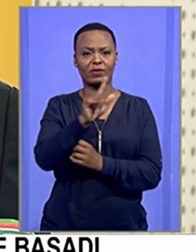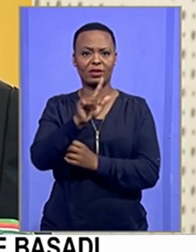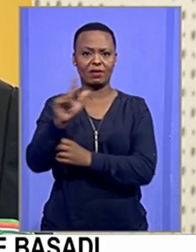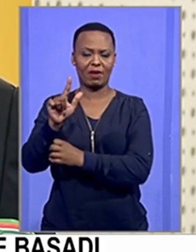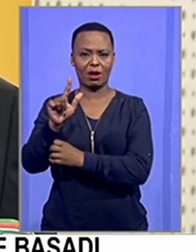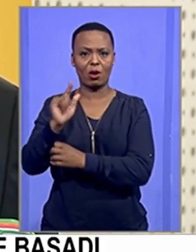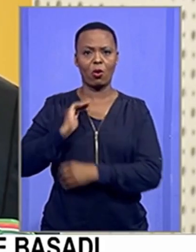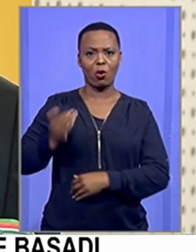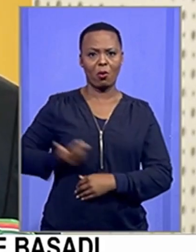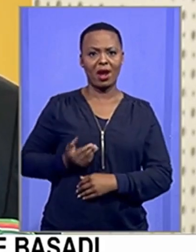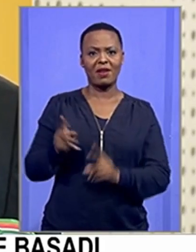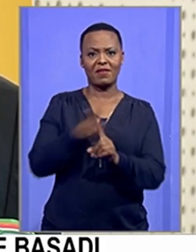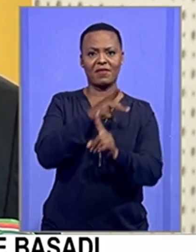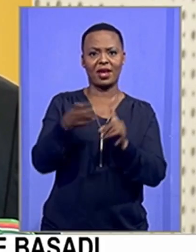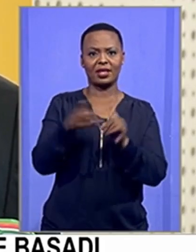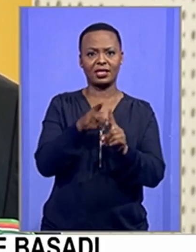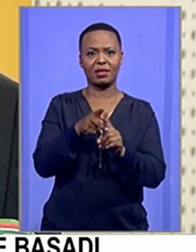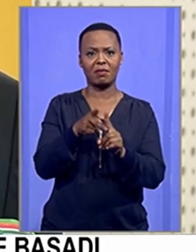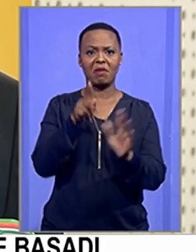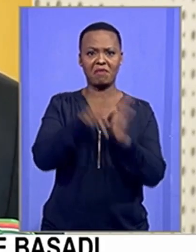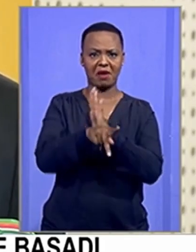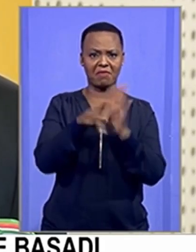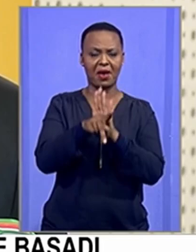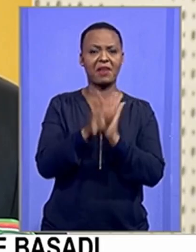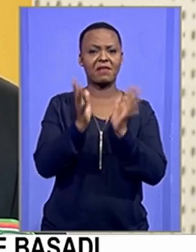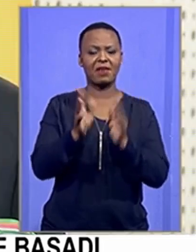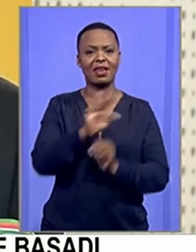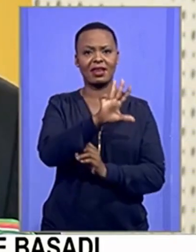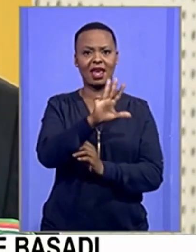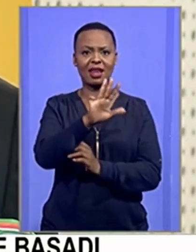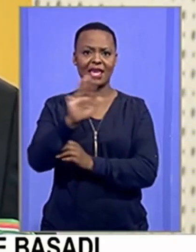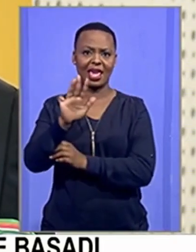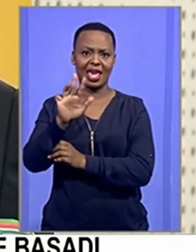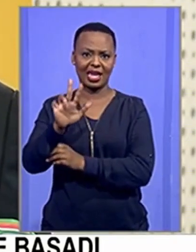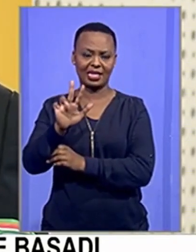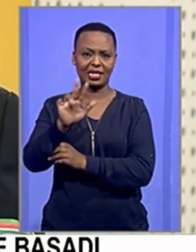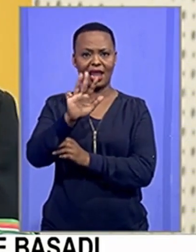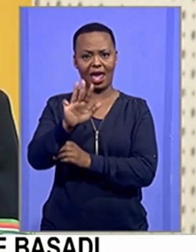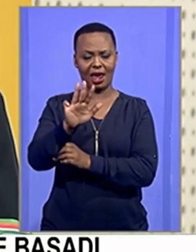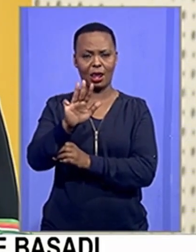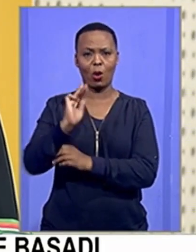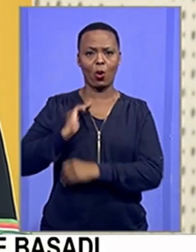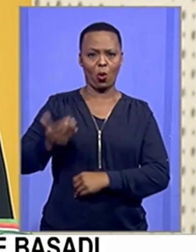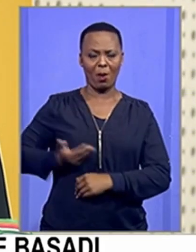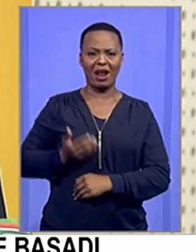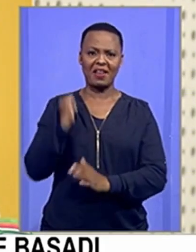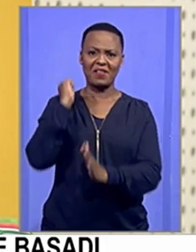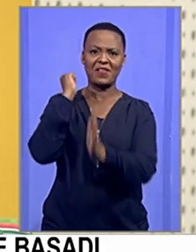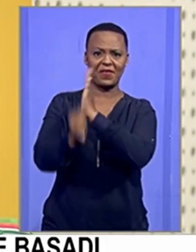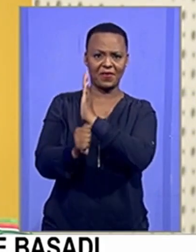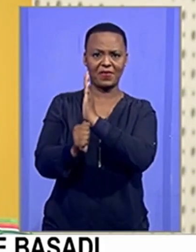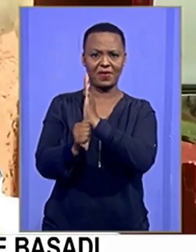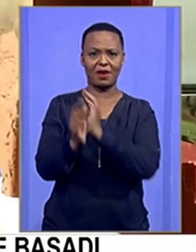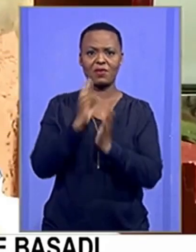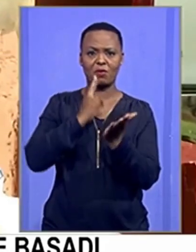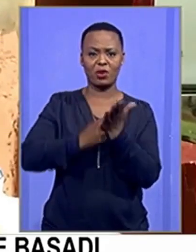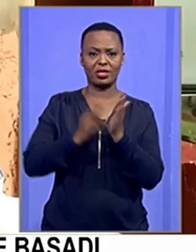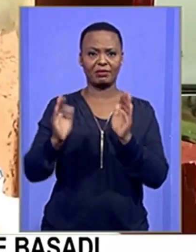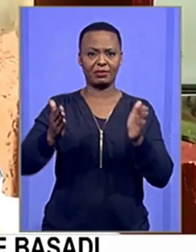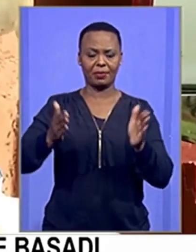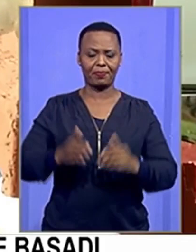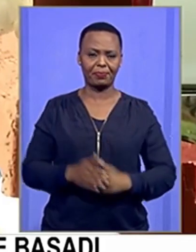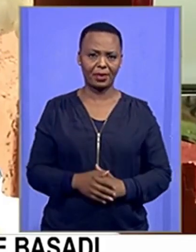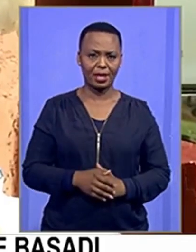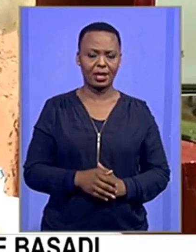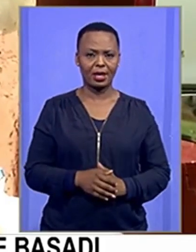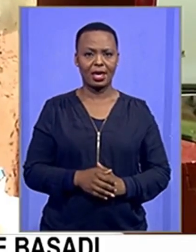1,277 women were victims of attempted murder, and 989 women were murdered during this reporting period. Lesolo la